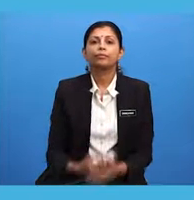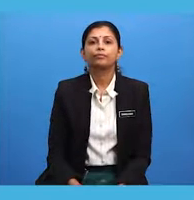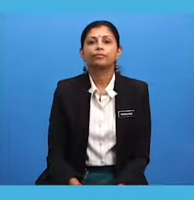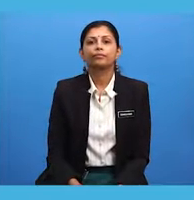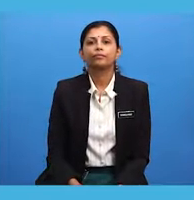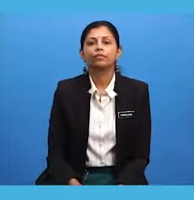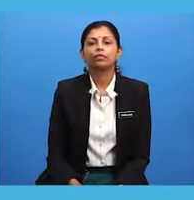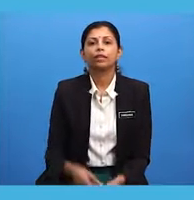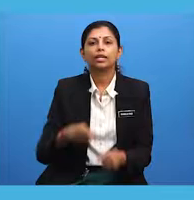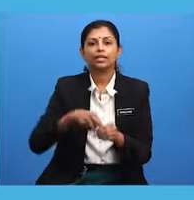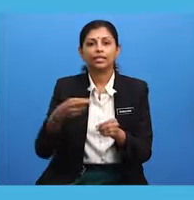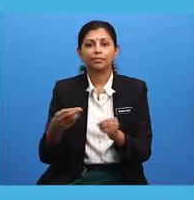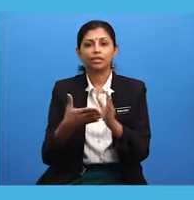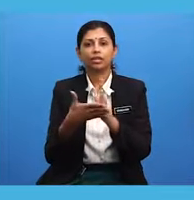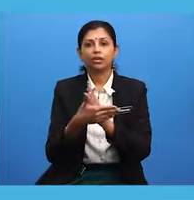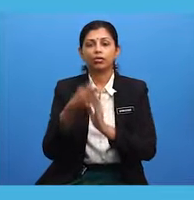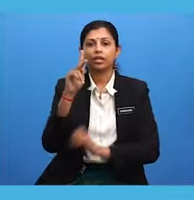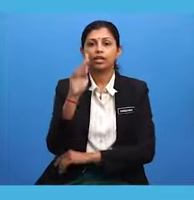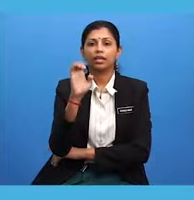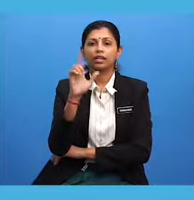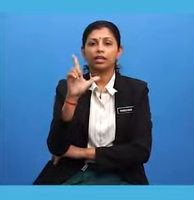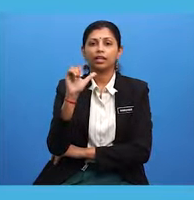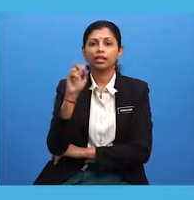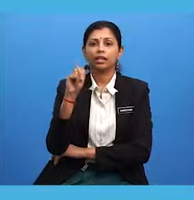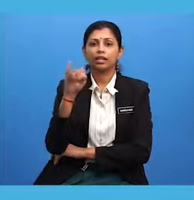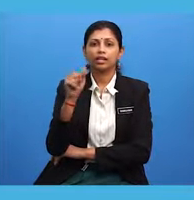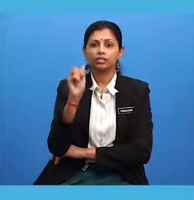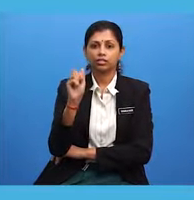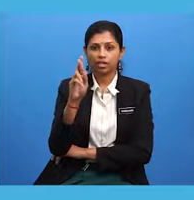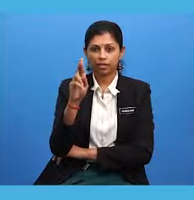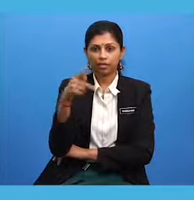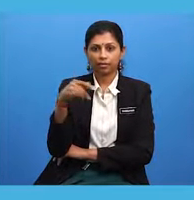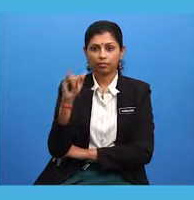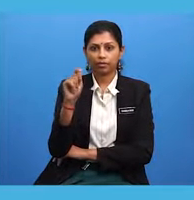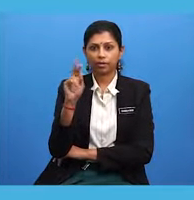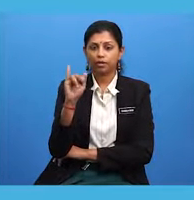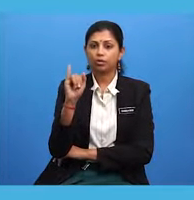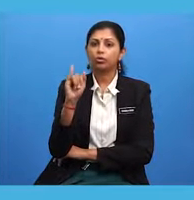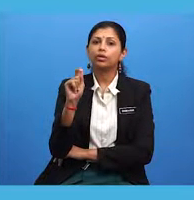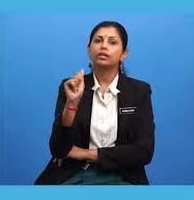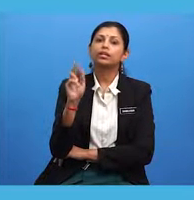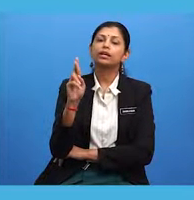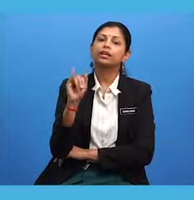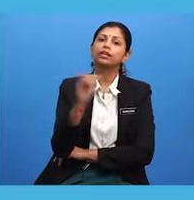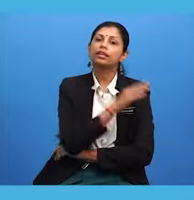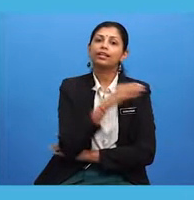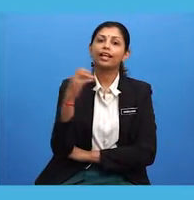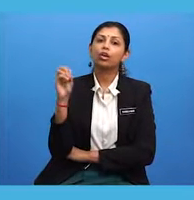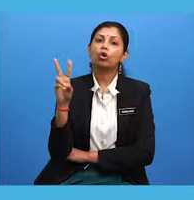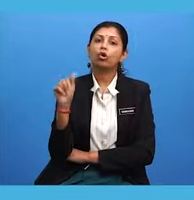kita haid dirembeskan oleh kelenjar pituitari dan